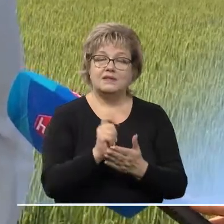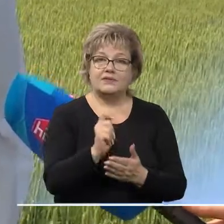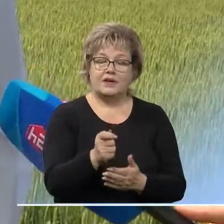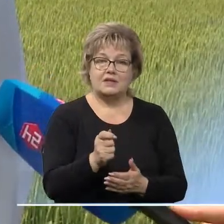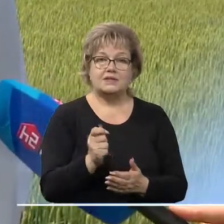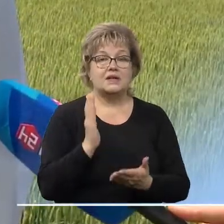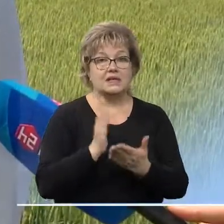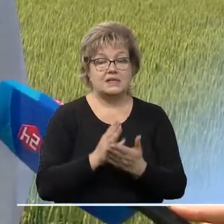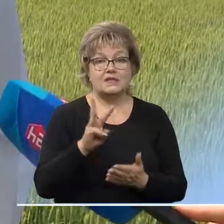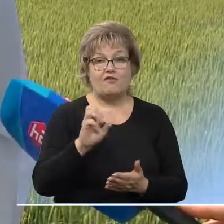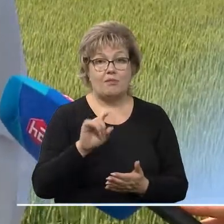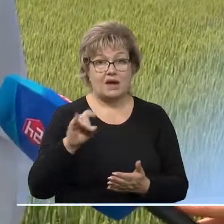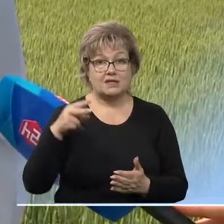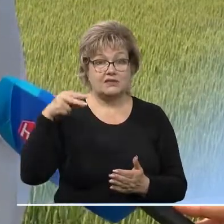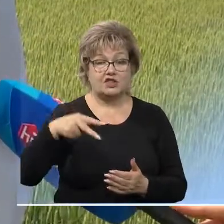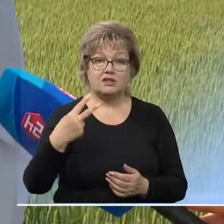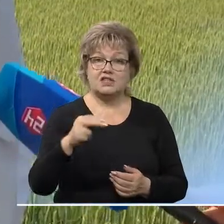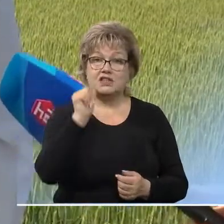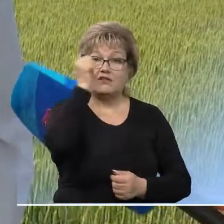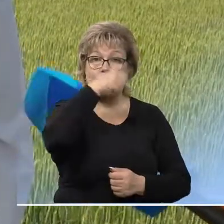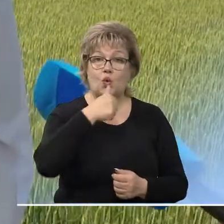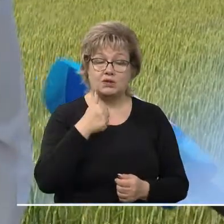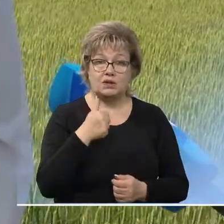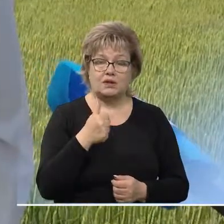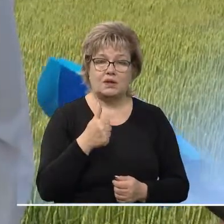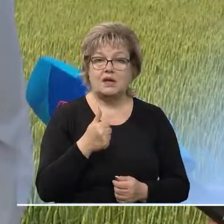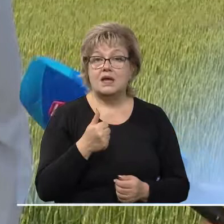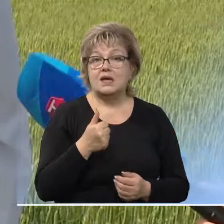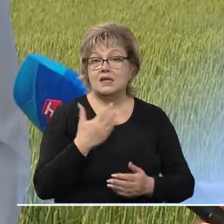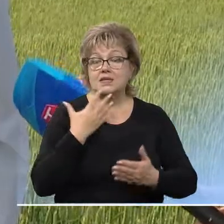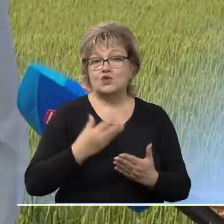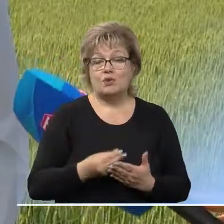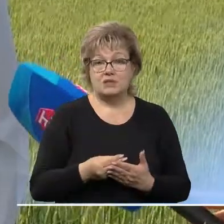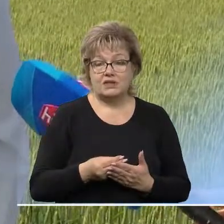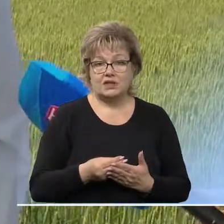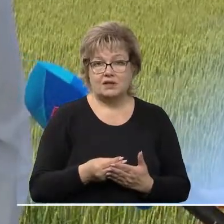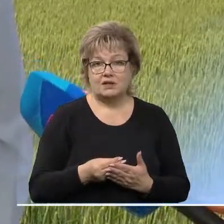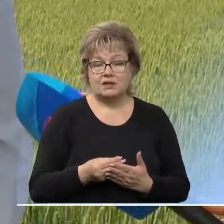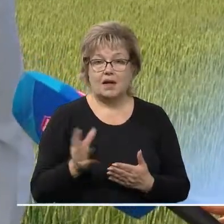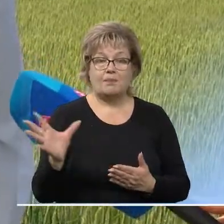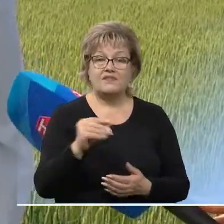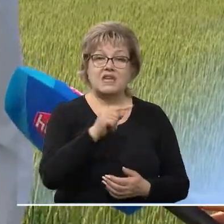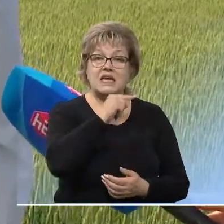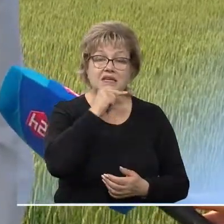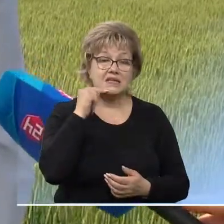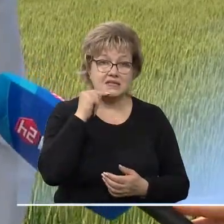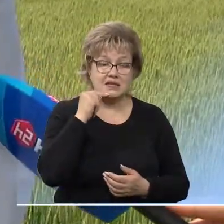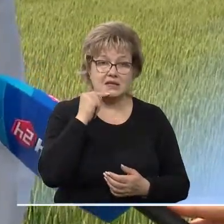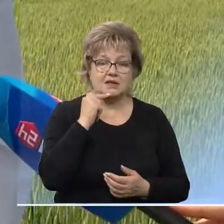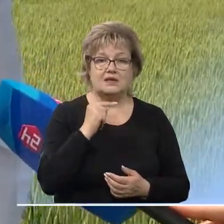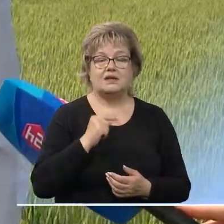Внесен в государственный реестр в марте 2020 года. И, собственно, по всей России